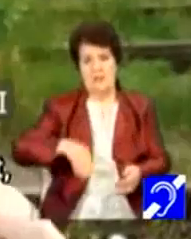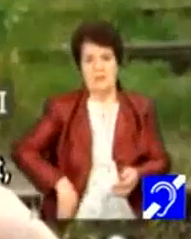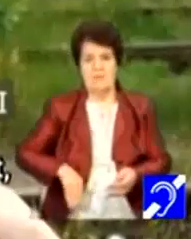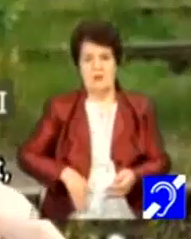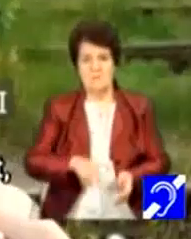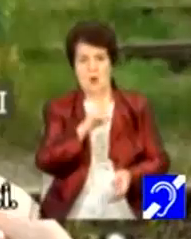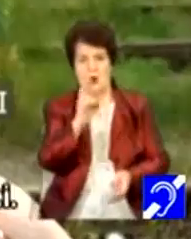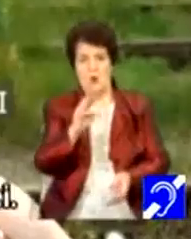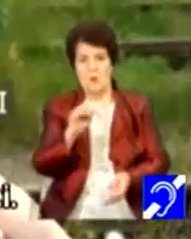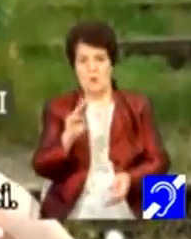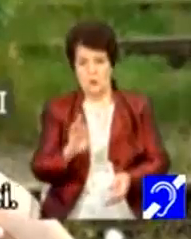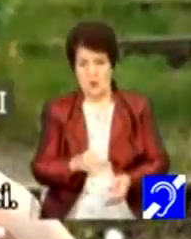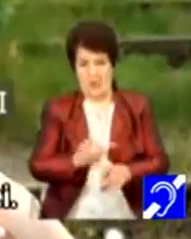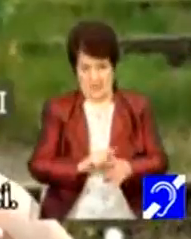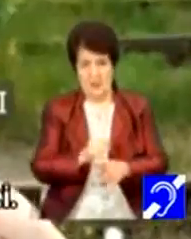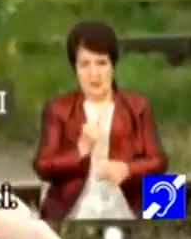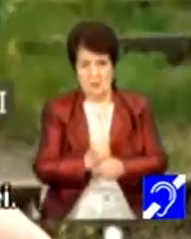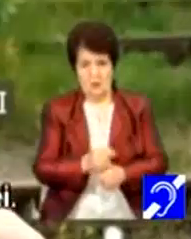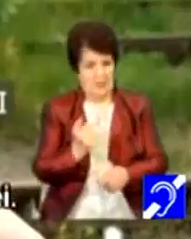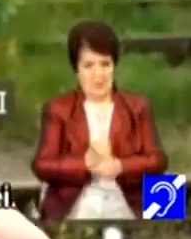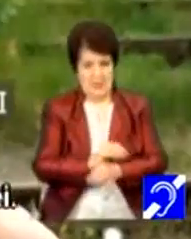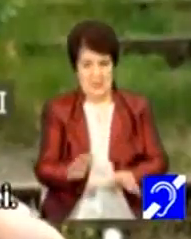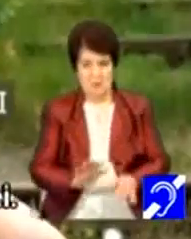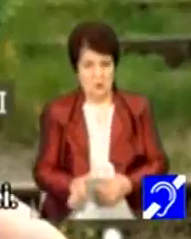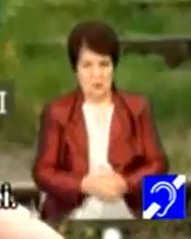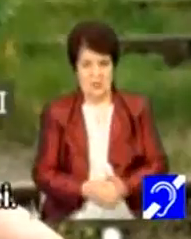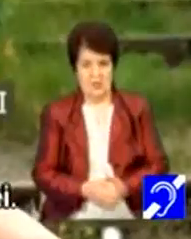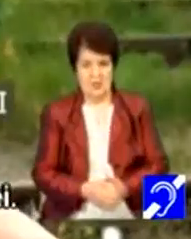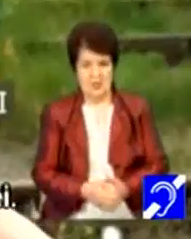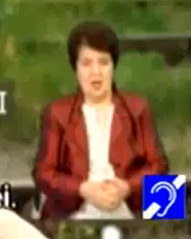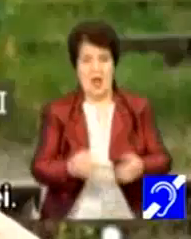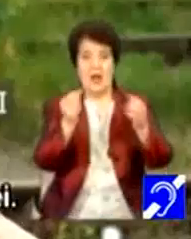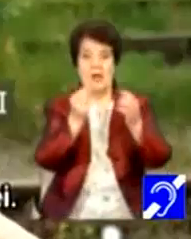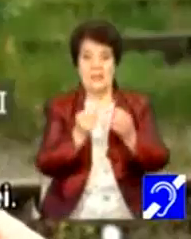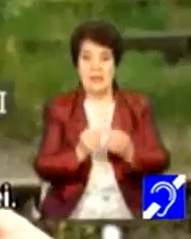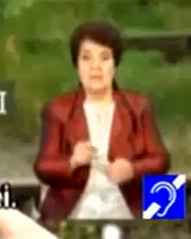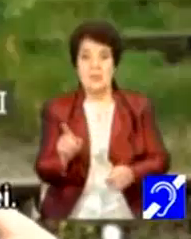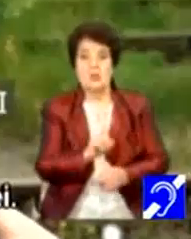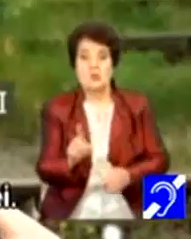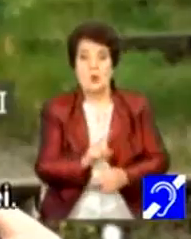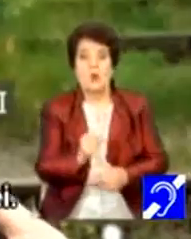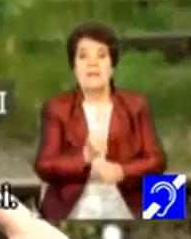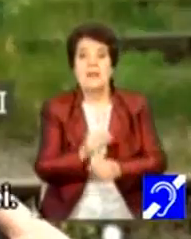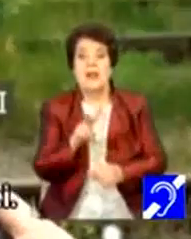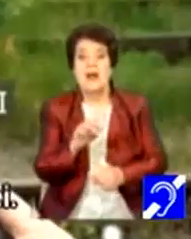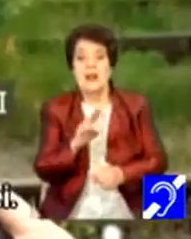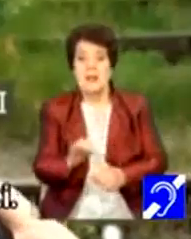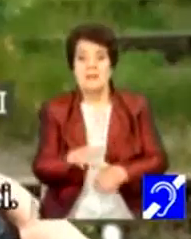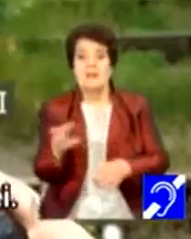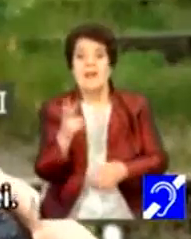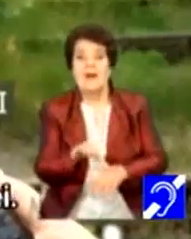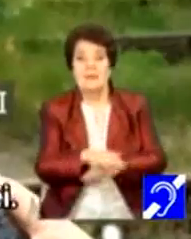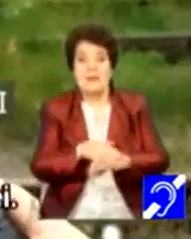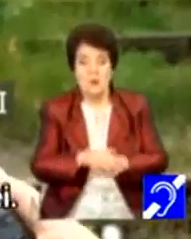карман кому-то пошли. Что это работа? Это же не работа. Конкретно, что они сделали для народа,